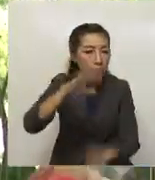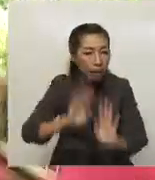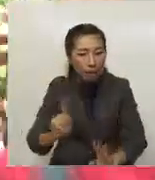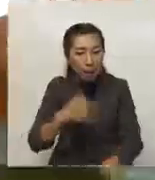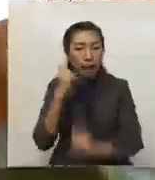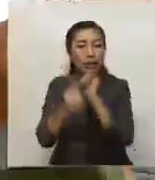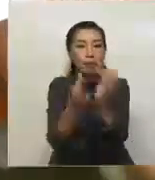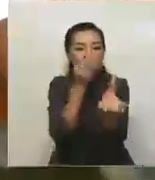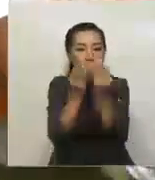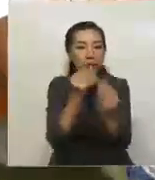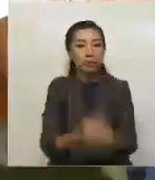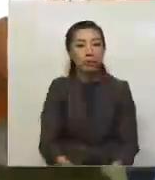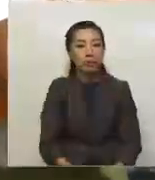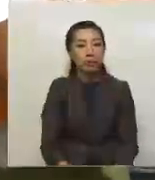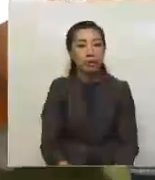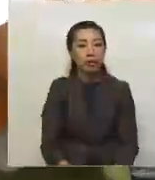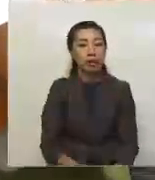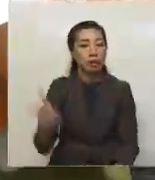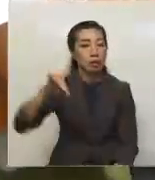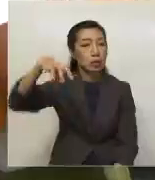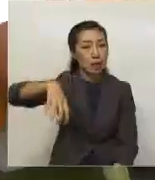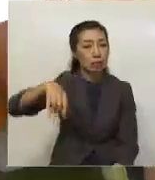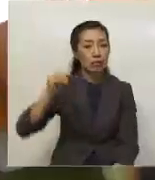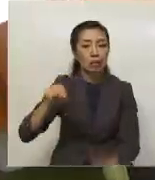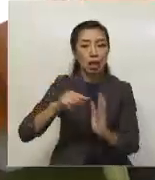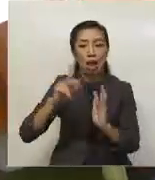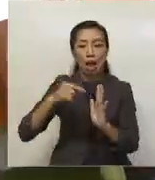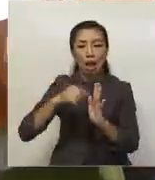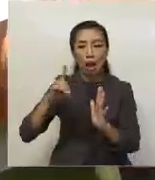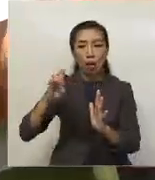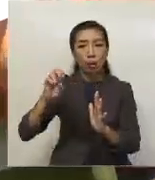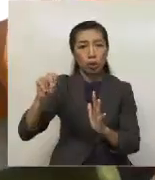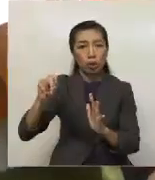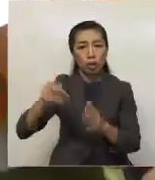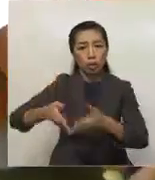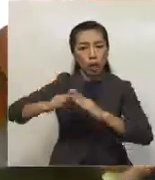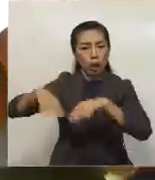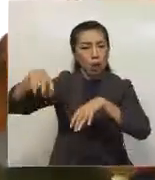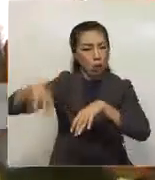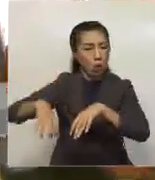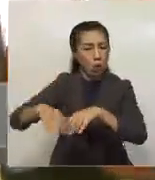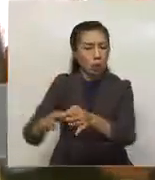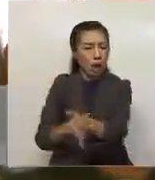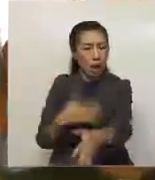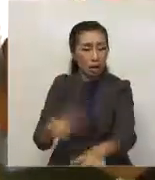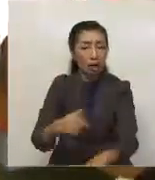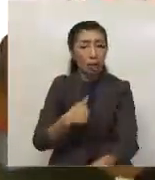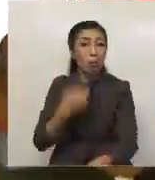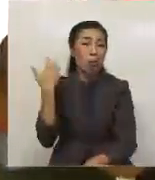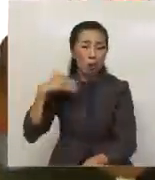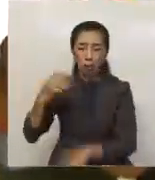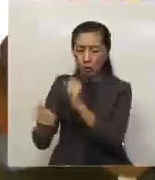งี้ยค่ะ เขาดินอยู่กับเรามานานแล้วนะครับผมเคยมาตั้งแต่สมัยเด็กๆมีลูกก็พ